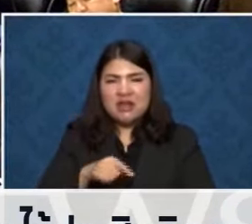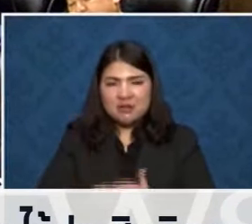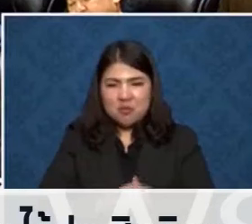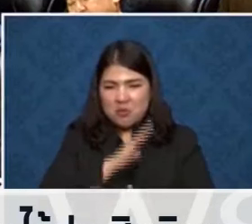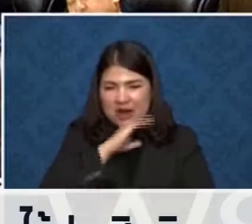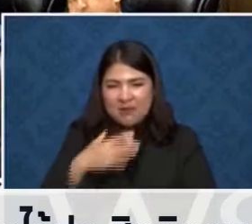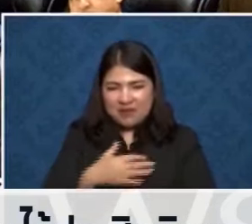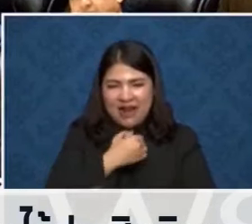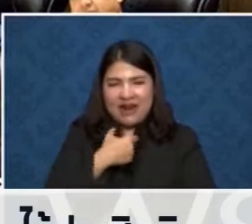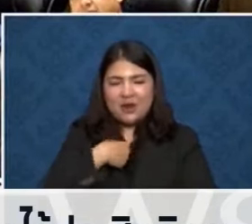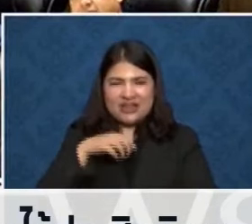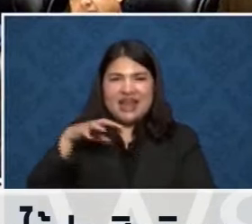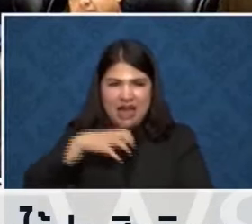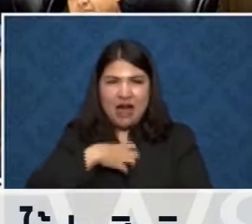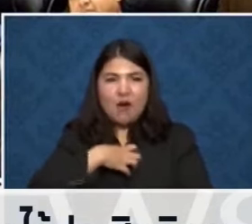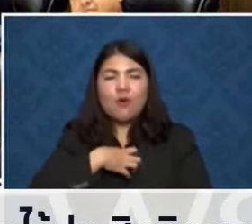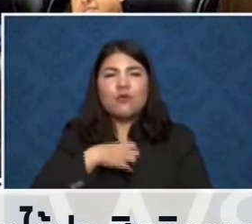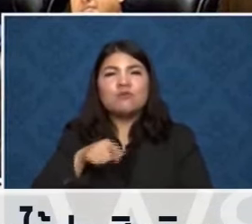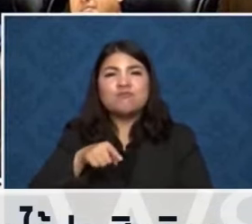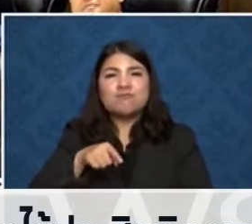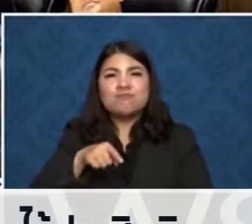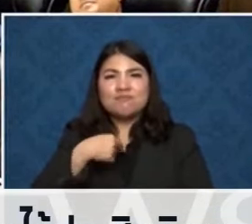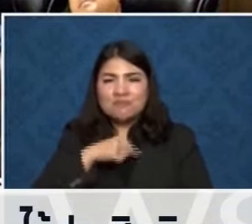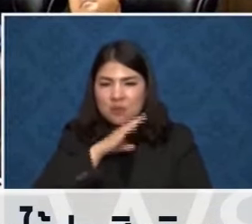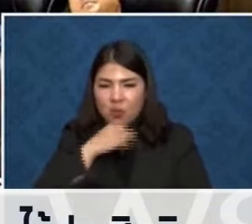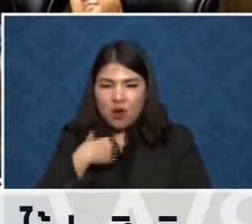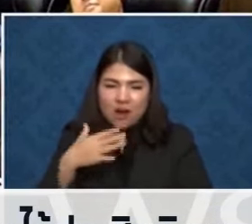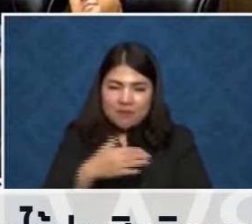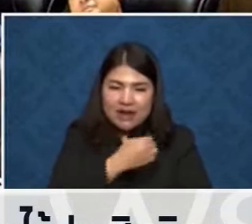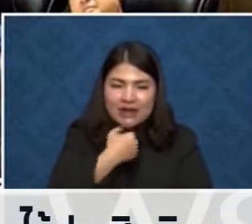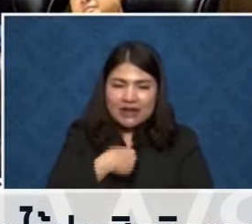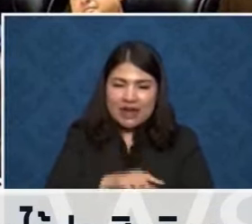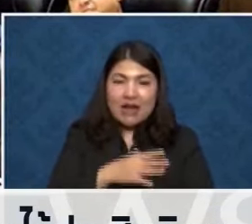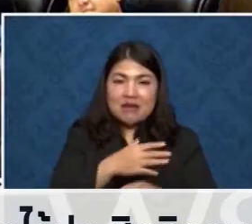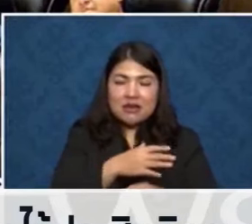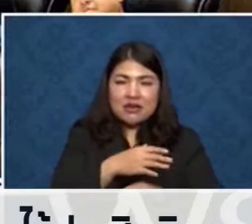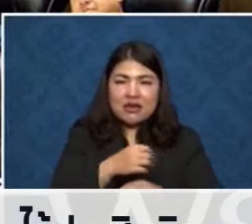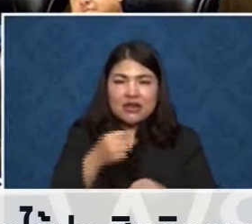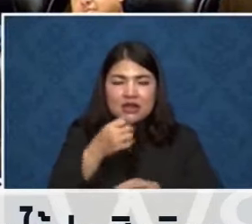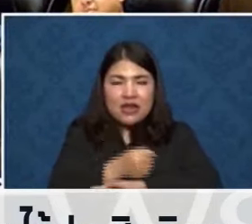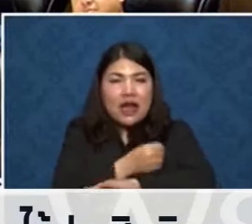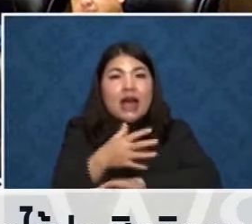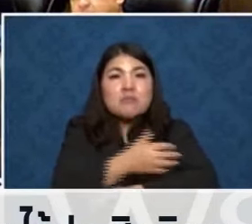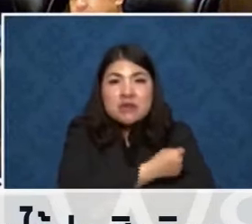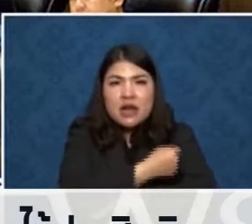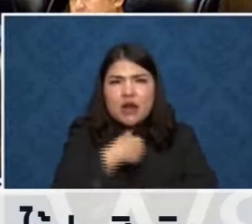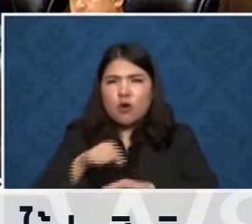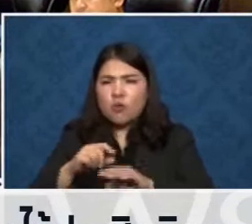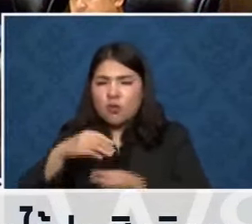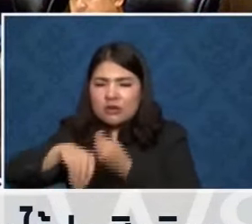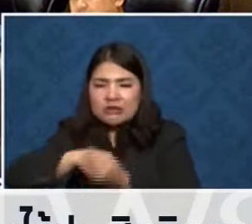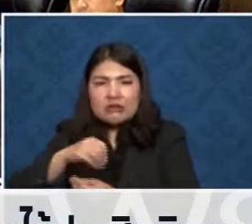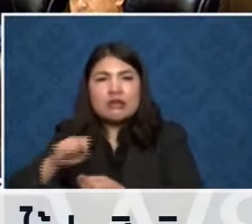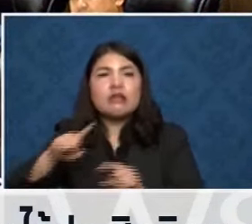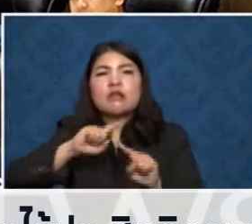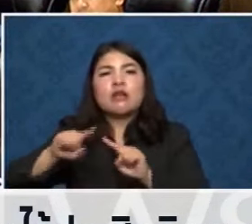ฐบาลคือฟังคุณชัยธวัฒน์เนี่ยเริ่มไม่แน่ใจว่านี่151ศึกซักฟอกหรือ152อภิปรายทั่วไปไม่จบนะคุณชัยธวัฒน์บ